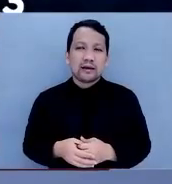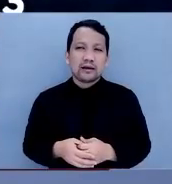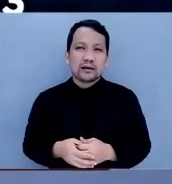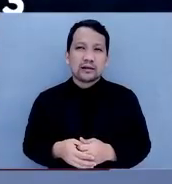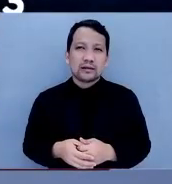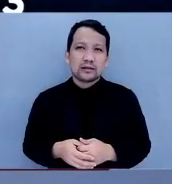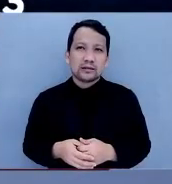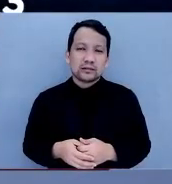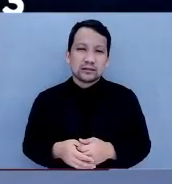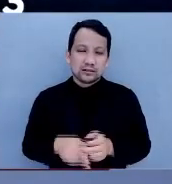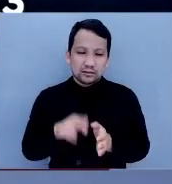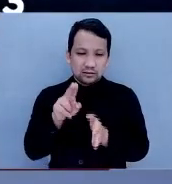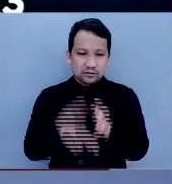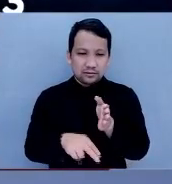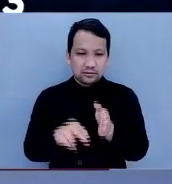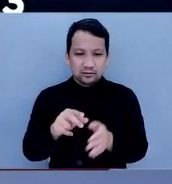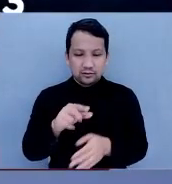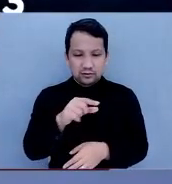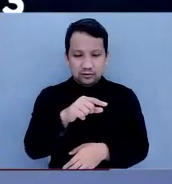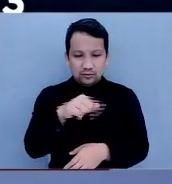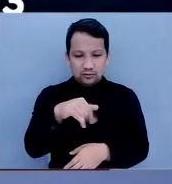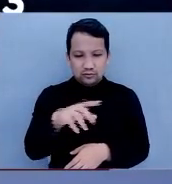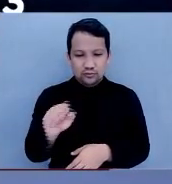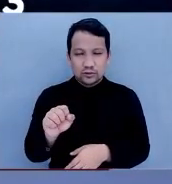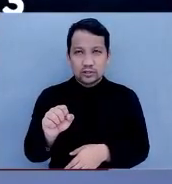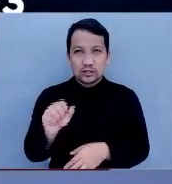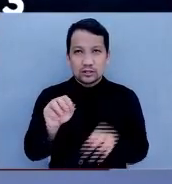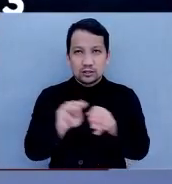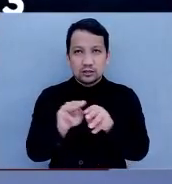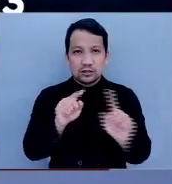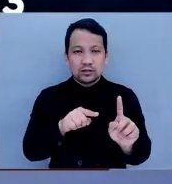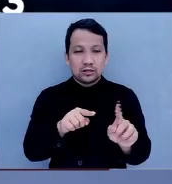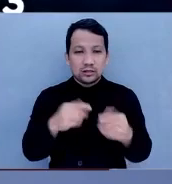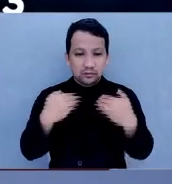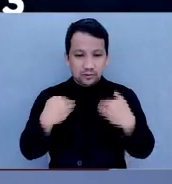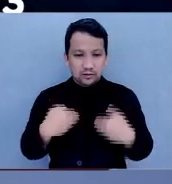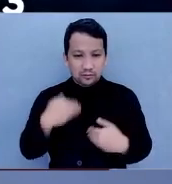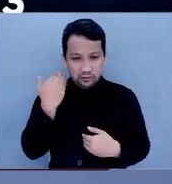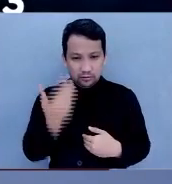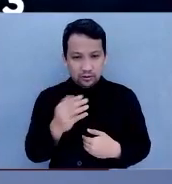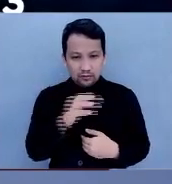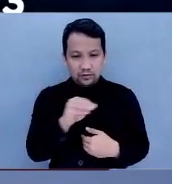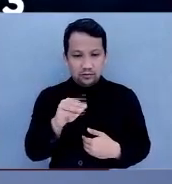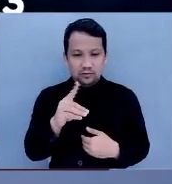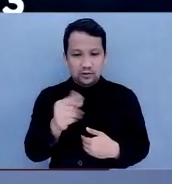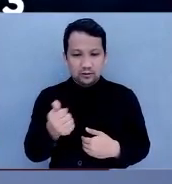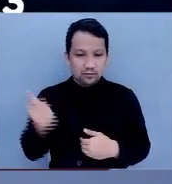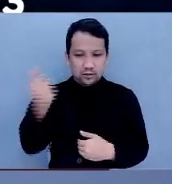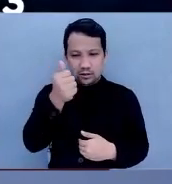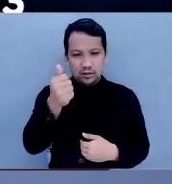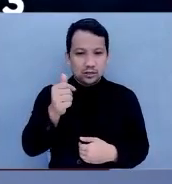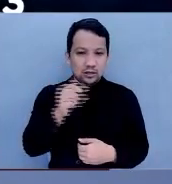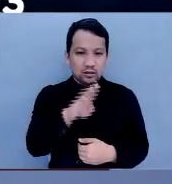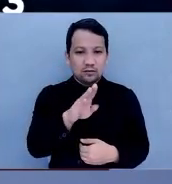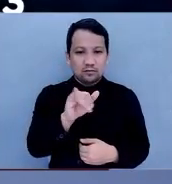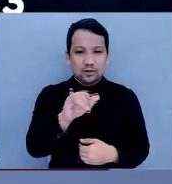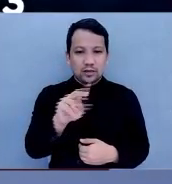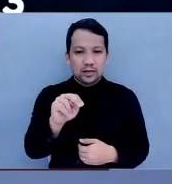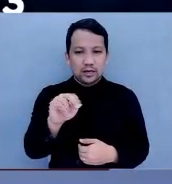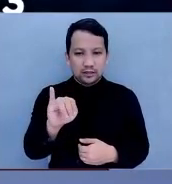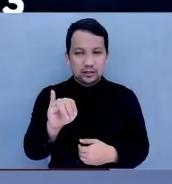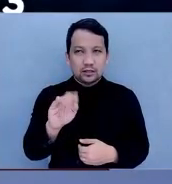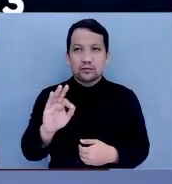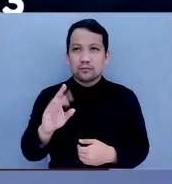nakalagak na sa queen of angels Chapel sa Marikina ang labi ni dating MMDA Chairman bayani Fernando ang kanyang mga